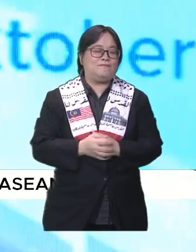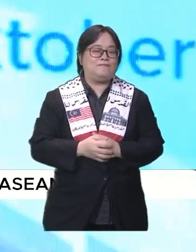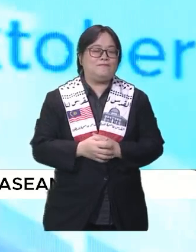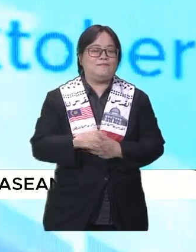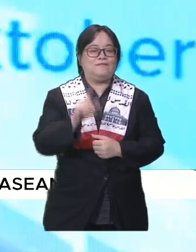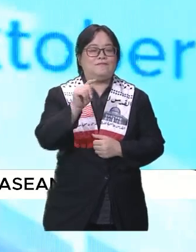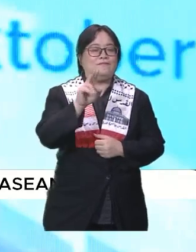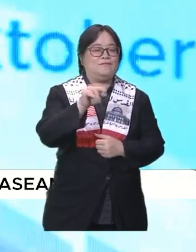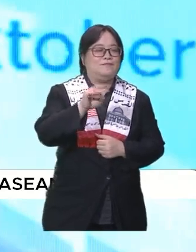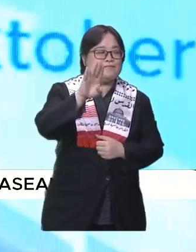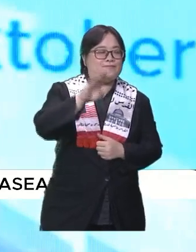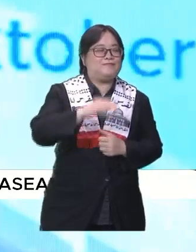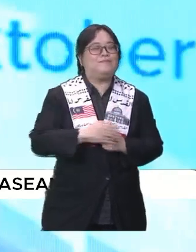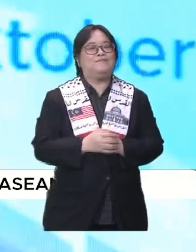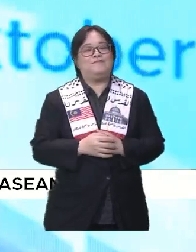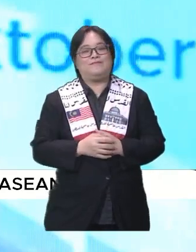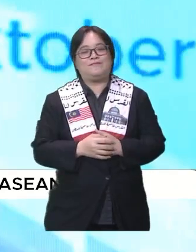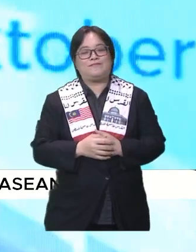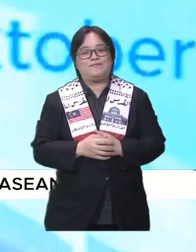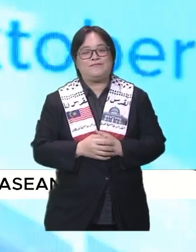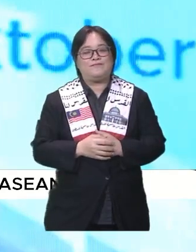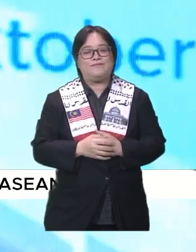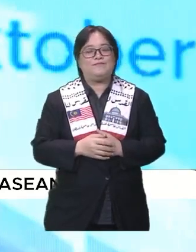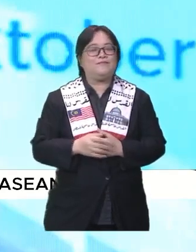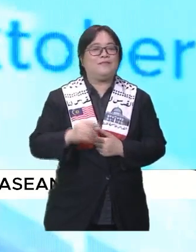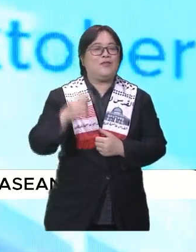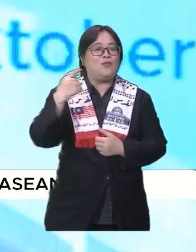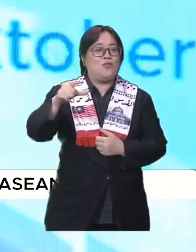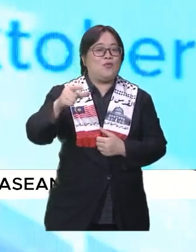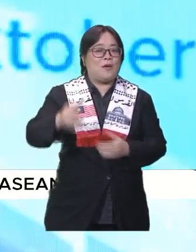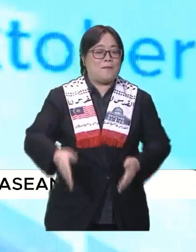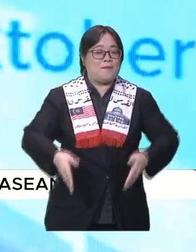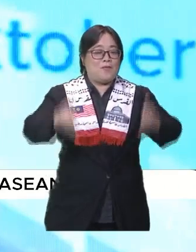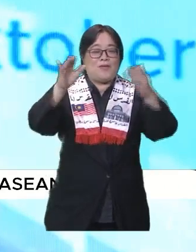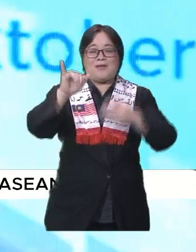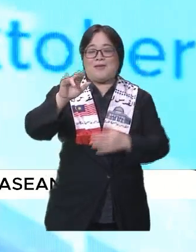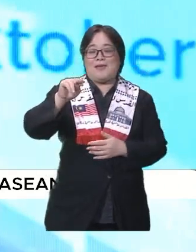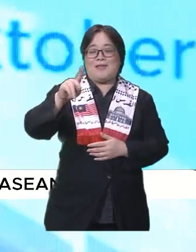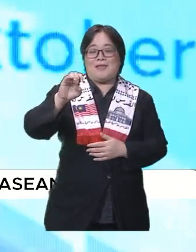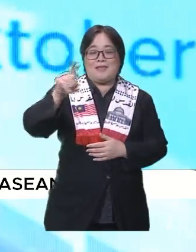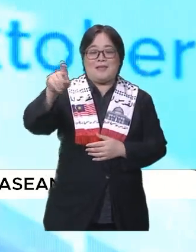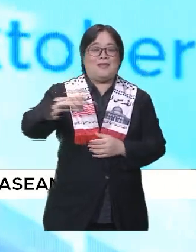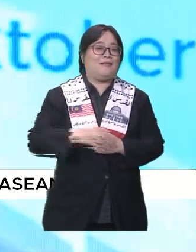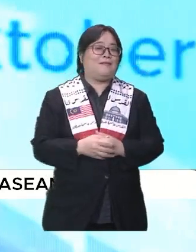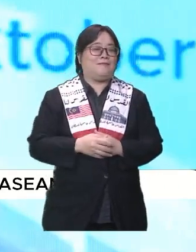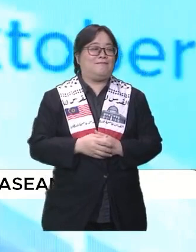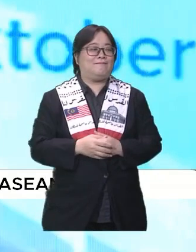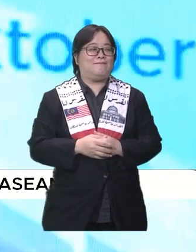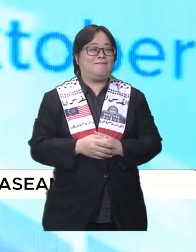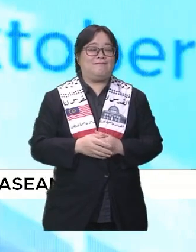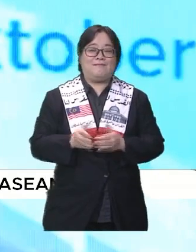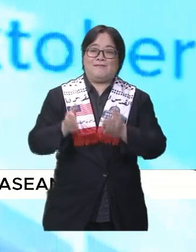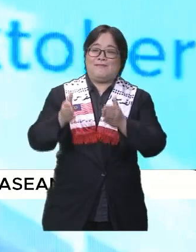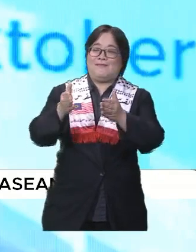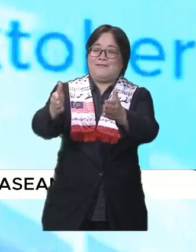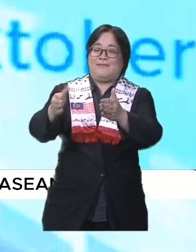tnb dengan Green building index dengan laluan